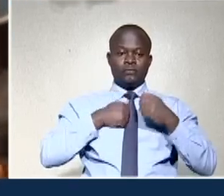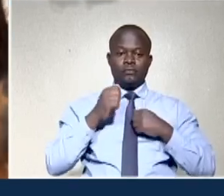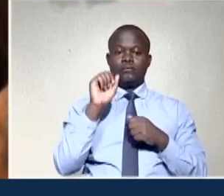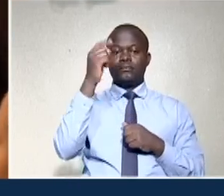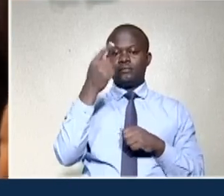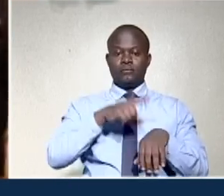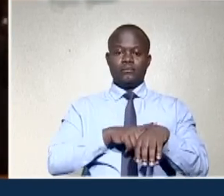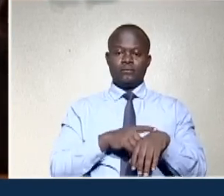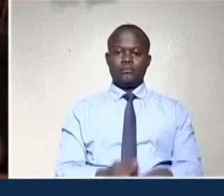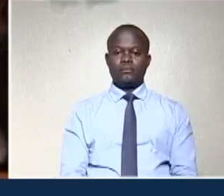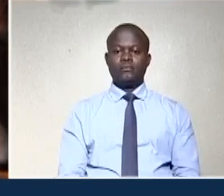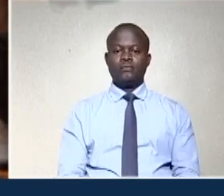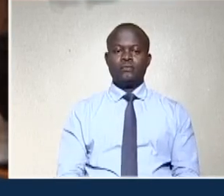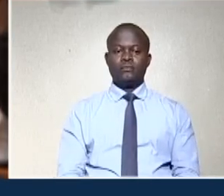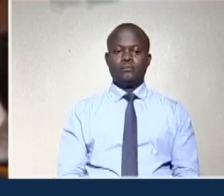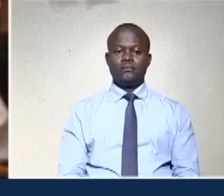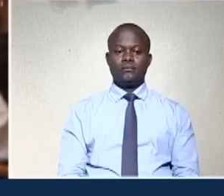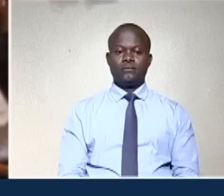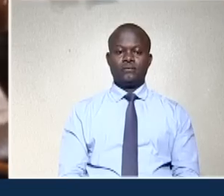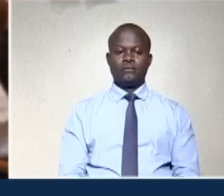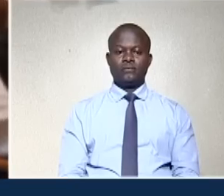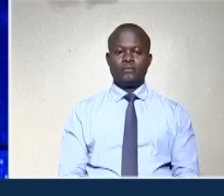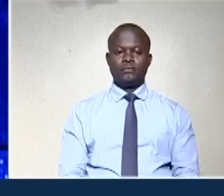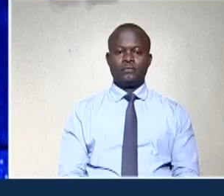mbere Kwizera Jean Patrick I Kigali